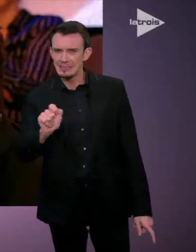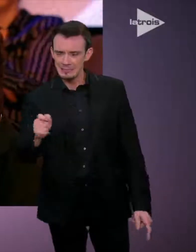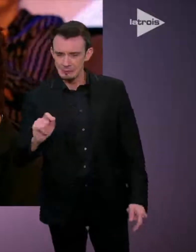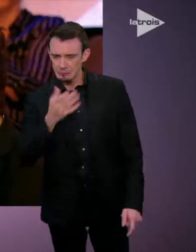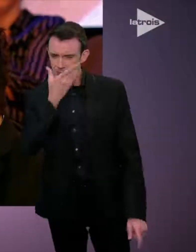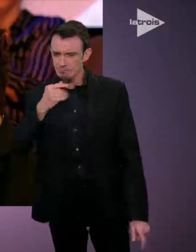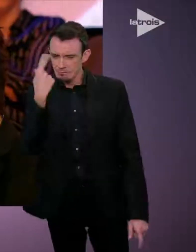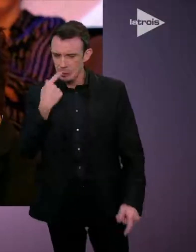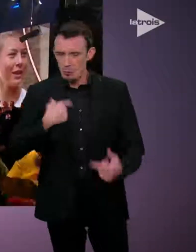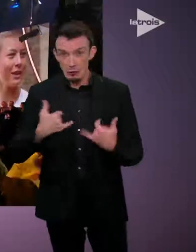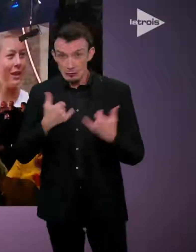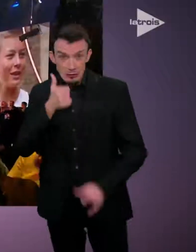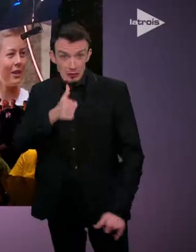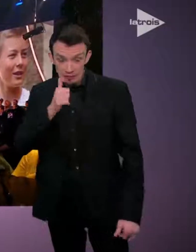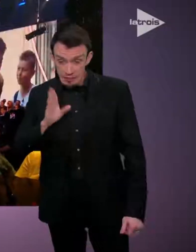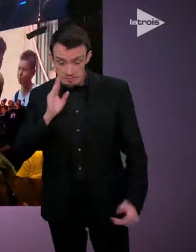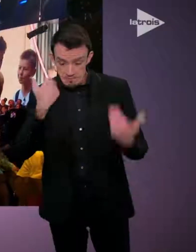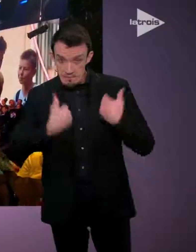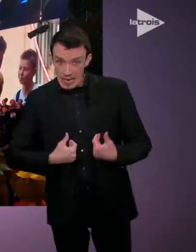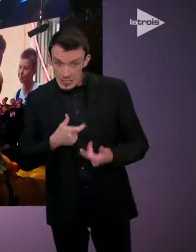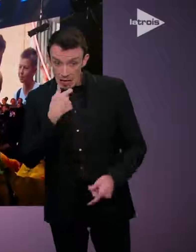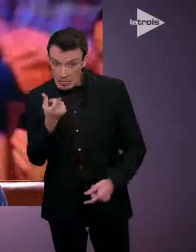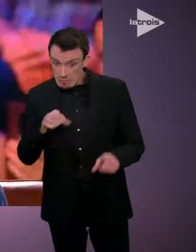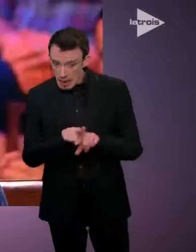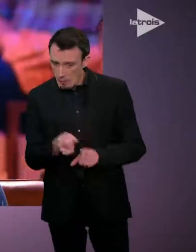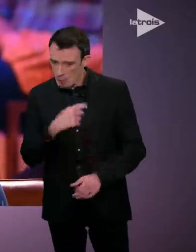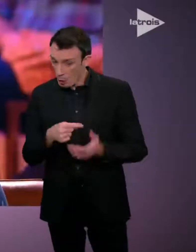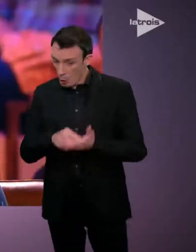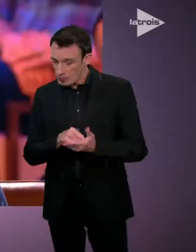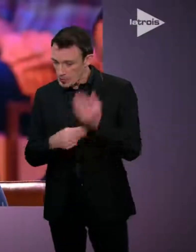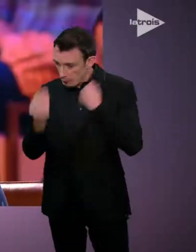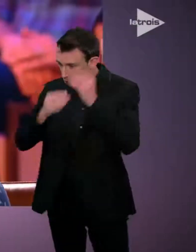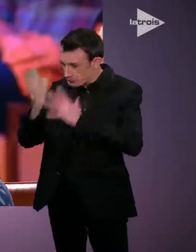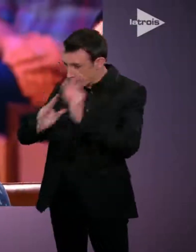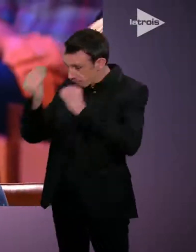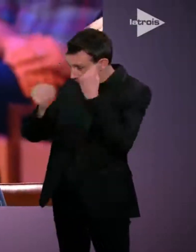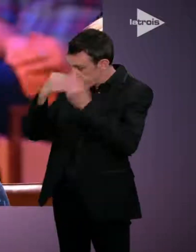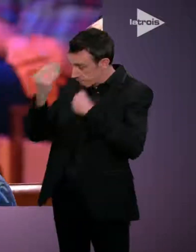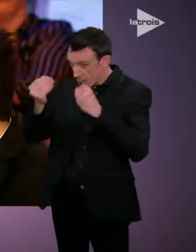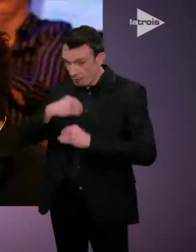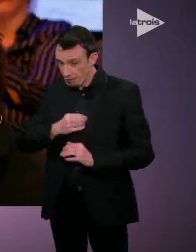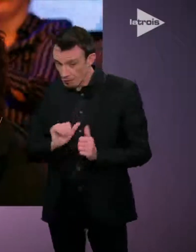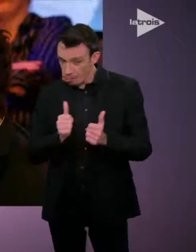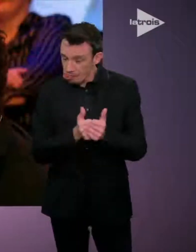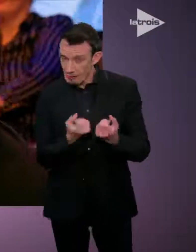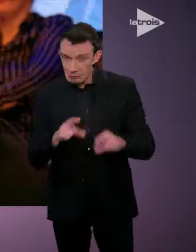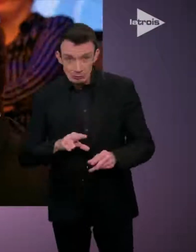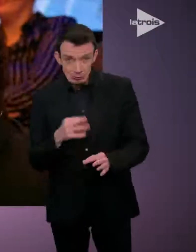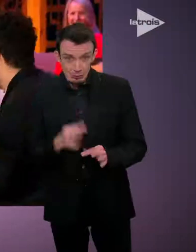suis une jeune fille belge de son âge. Ouais. J'apprends le langage des signes tout de suite. Il va pécho. Il va pécho,